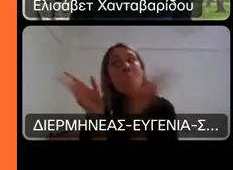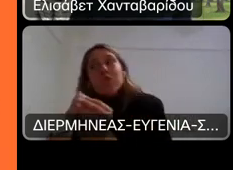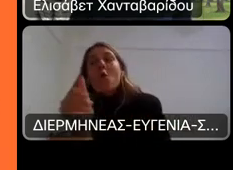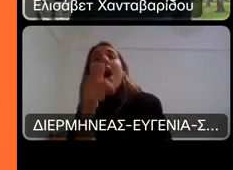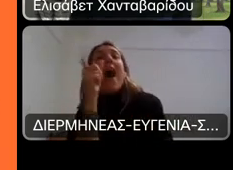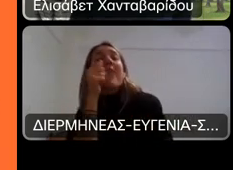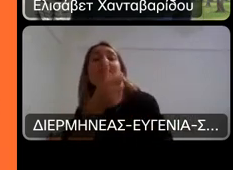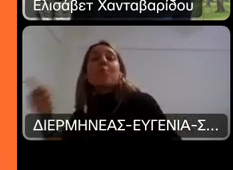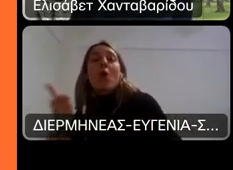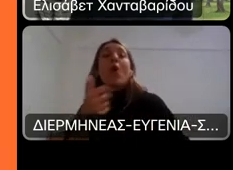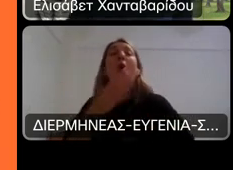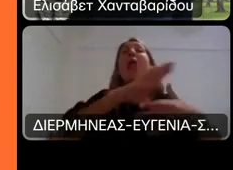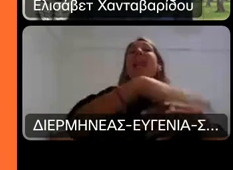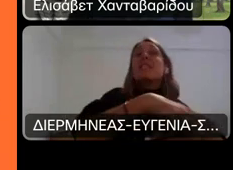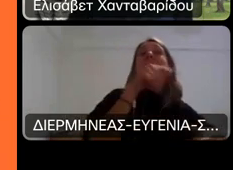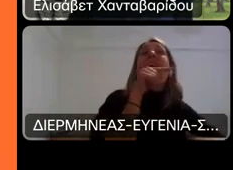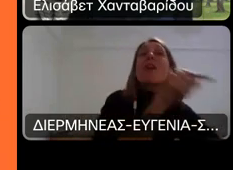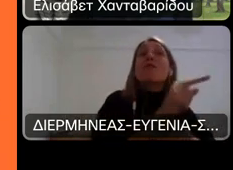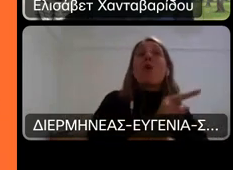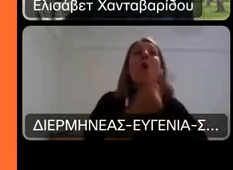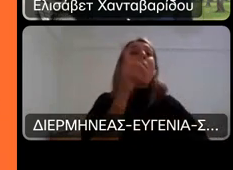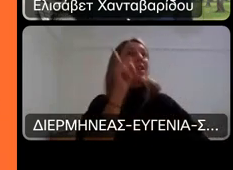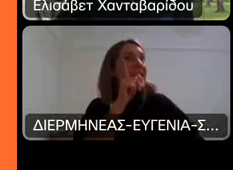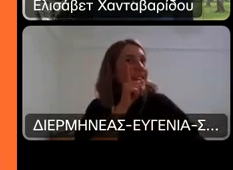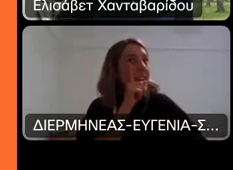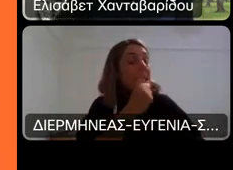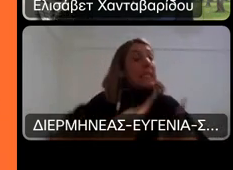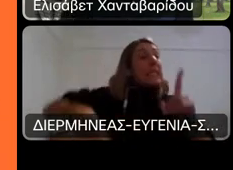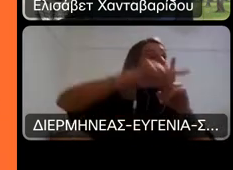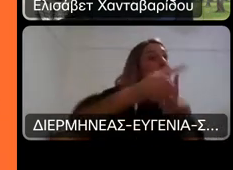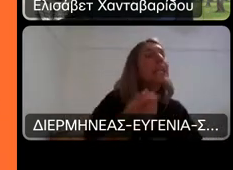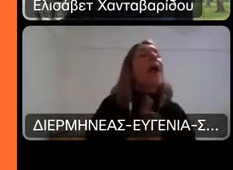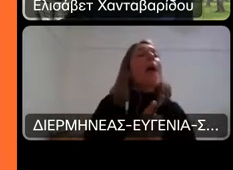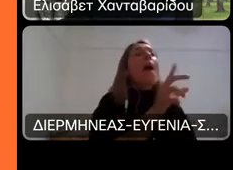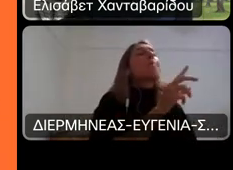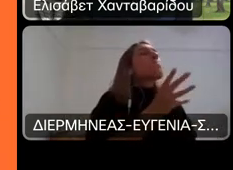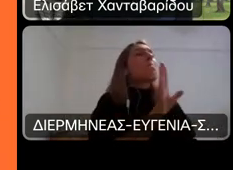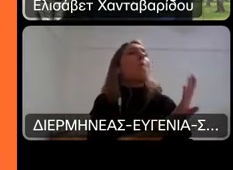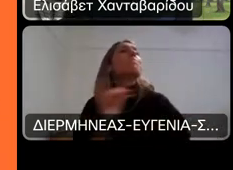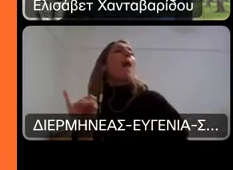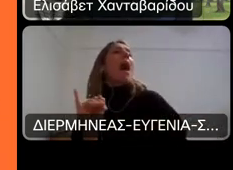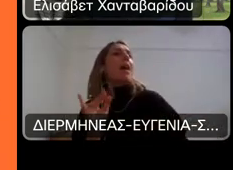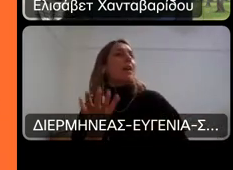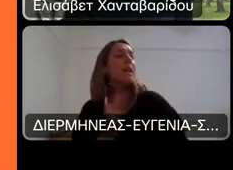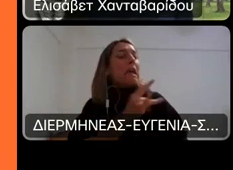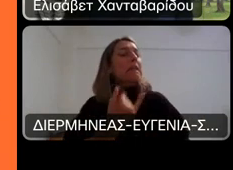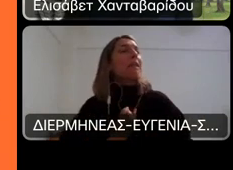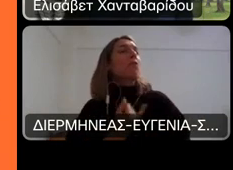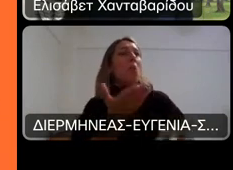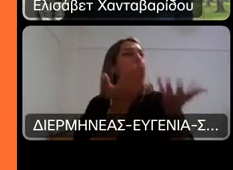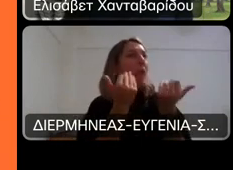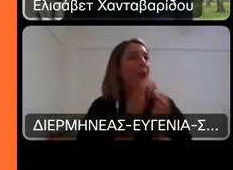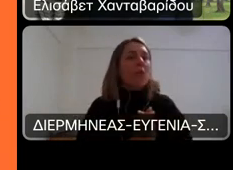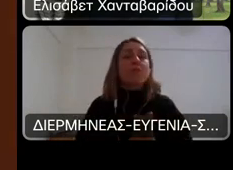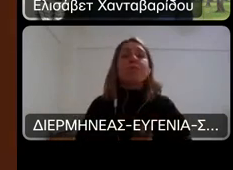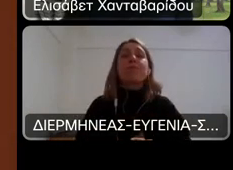lesbians αναφέρονται και γυναίκες και μη ειδικά άτομα. Δεν υπάρχει αντιστοιχία, δηλαδή, για τον όρο gay. Κάτι παρόμοιο